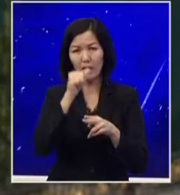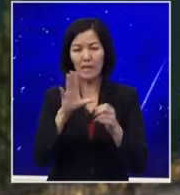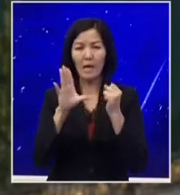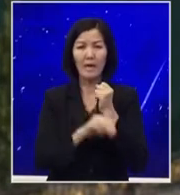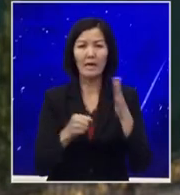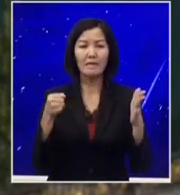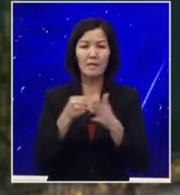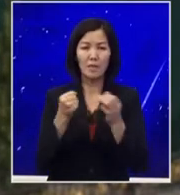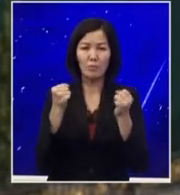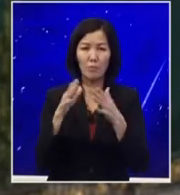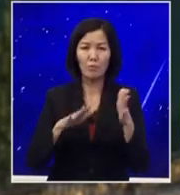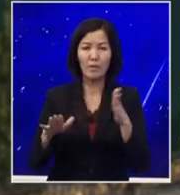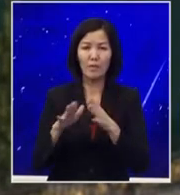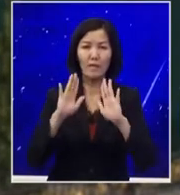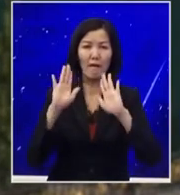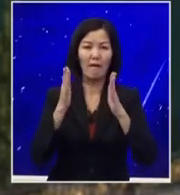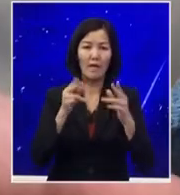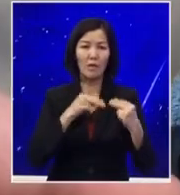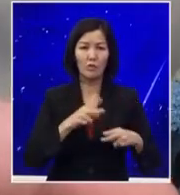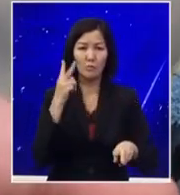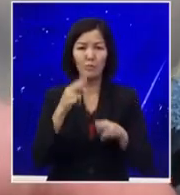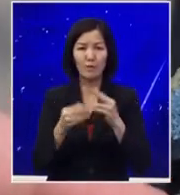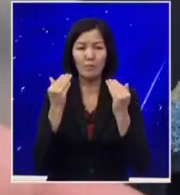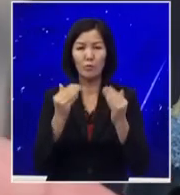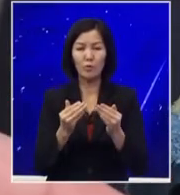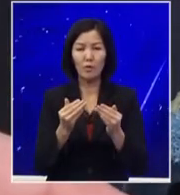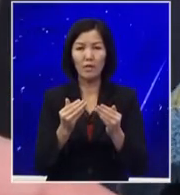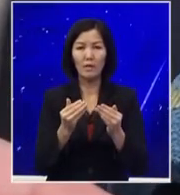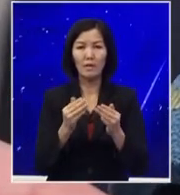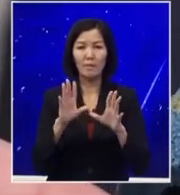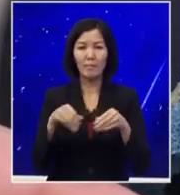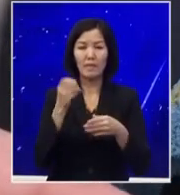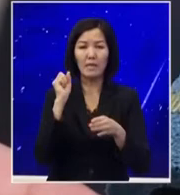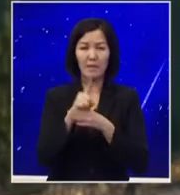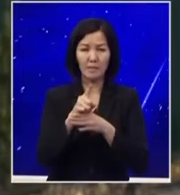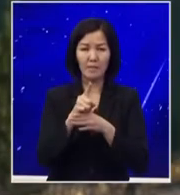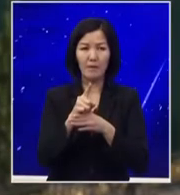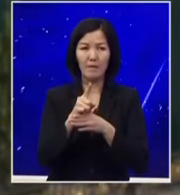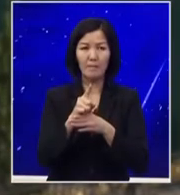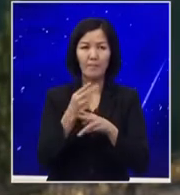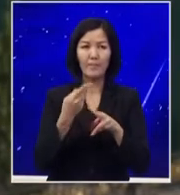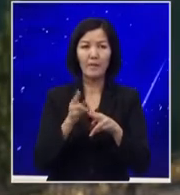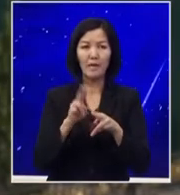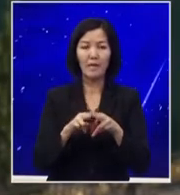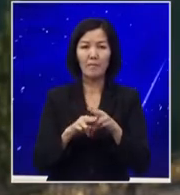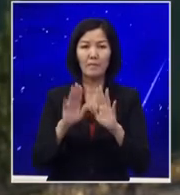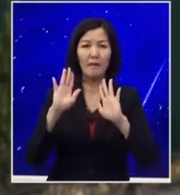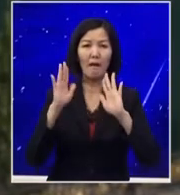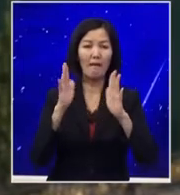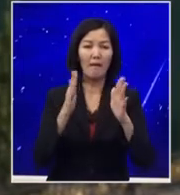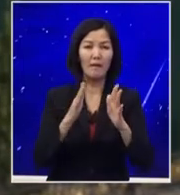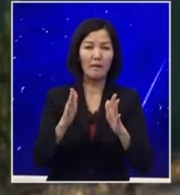спорт площадка мен аллеяның жұмысын бітіреміз. Бүгінгі берген облыс әкімінің тапсырмасы тек қана аллея емес, аллеяның екі